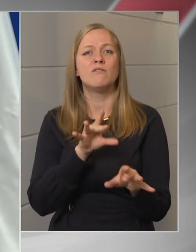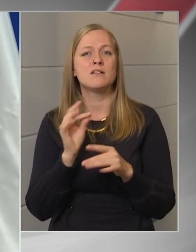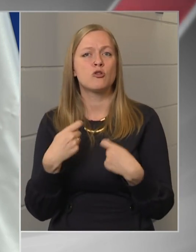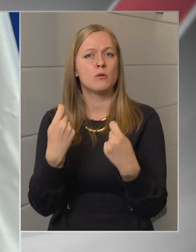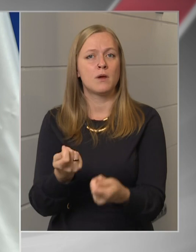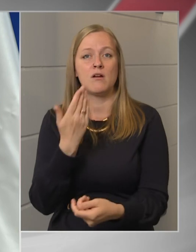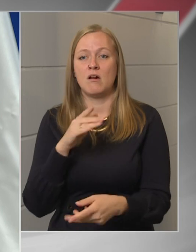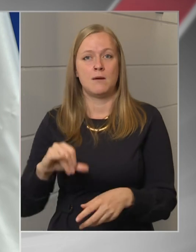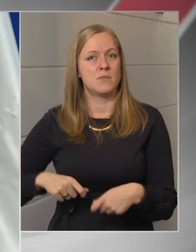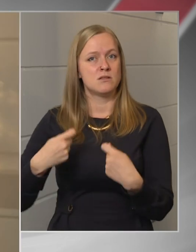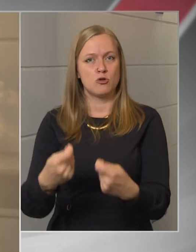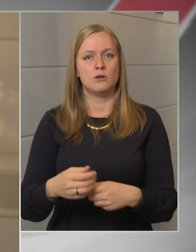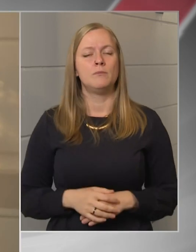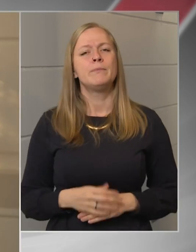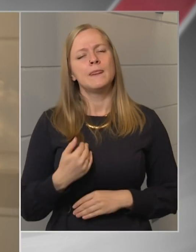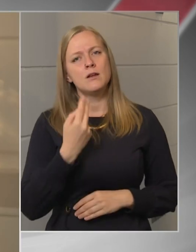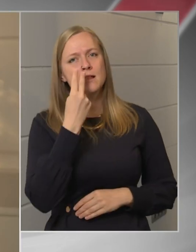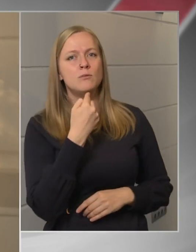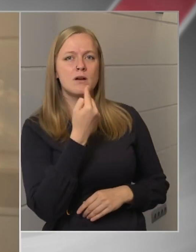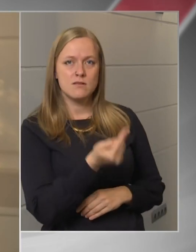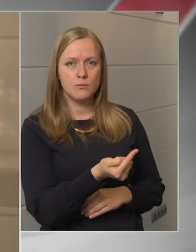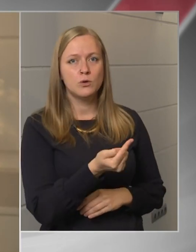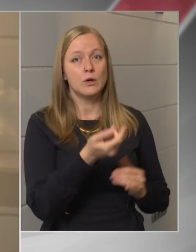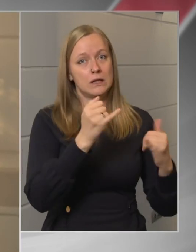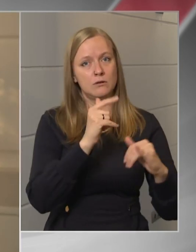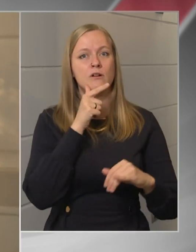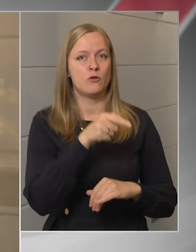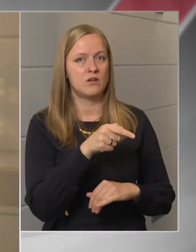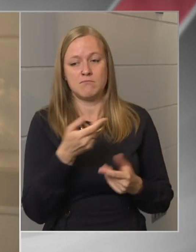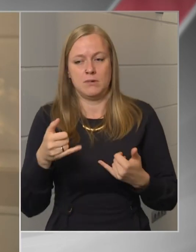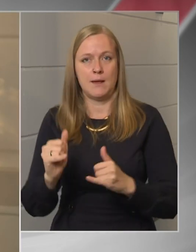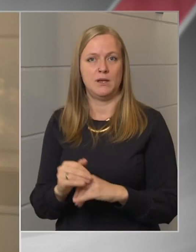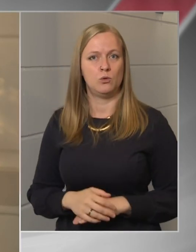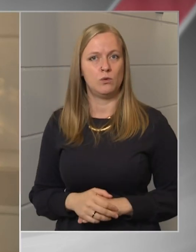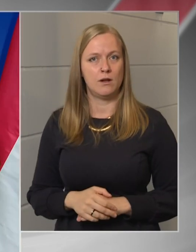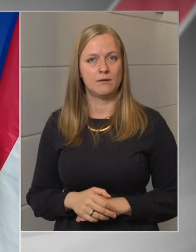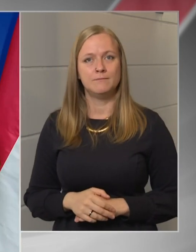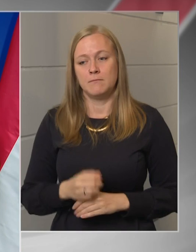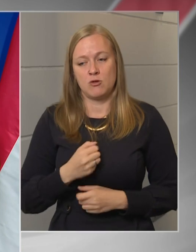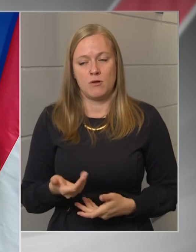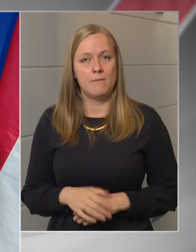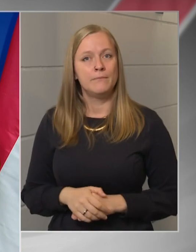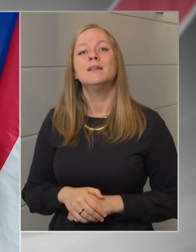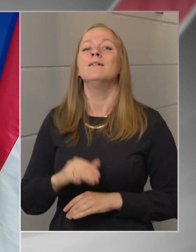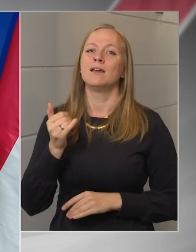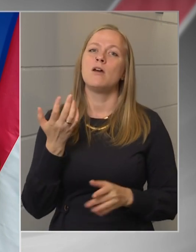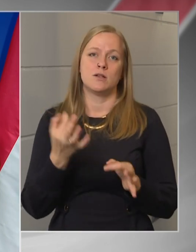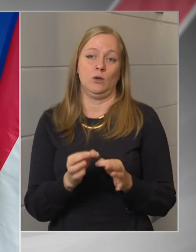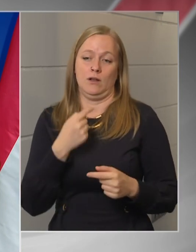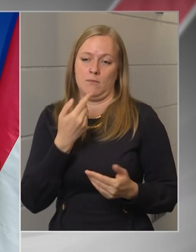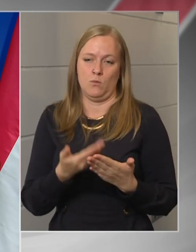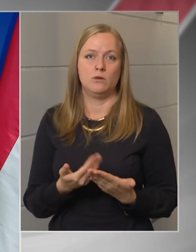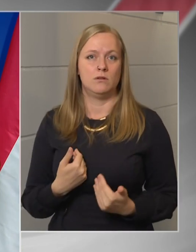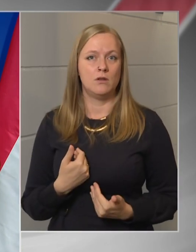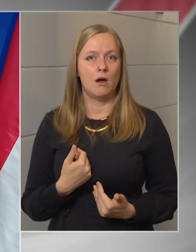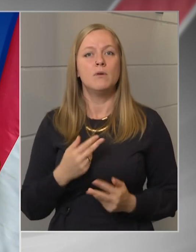megadni, ha az nem biztosított? Én csak annyit látok, hogy ön azt mondta, hogy indulni fognak, és nem indultak el mégsem. Igen, mert az történt, amit mondtam.